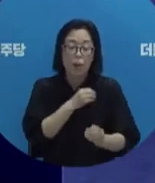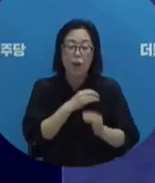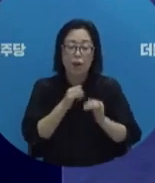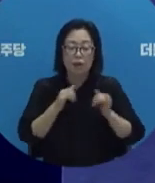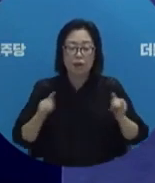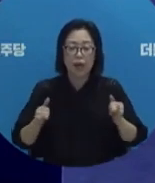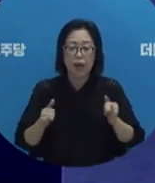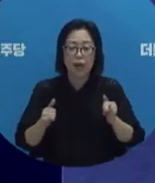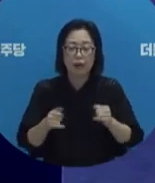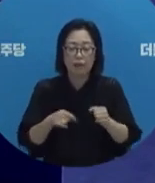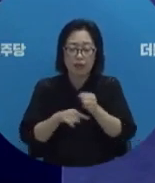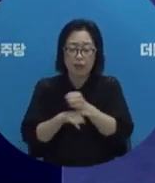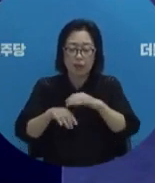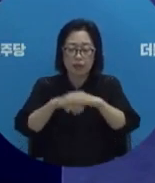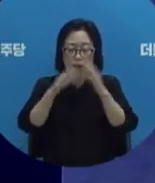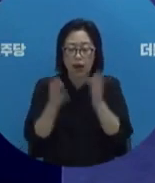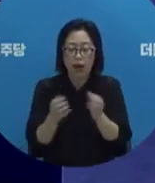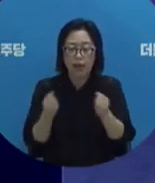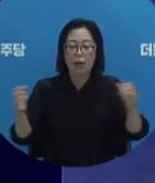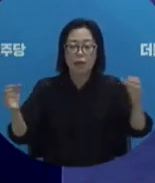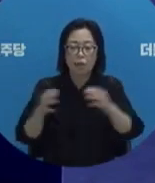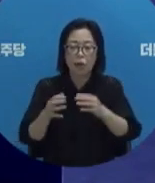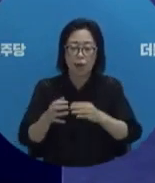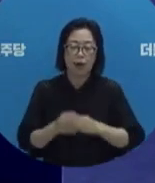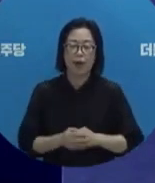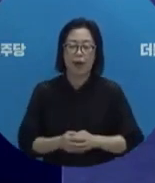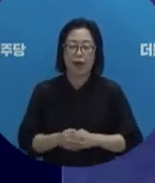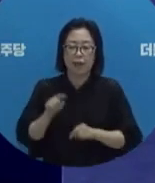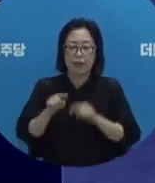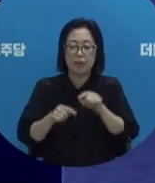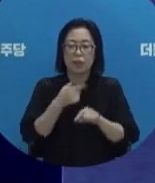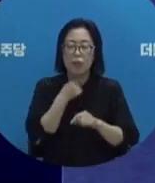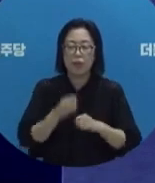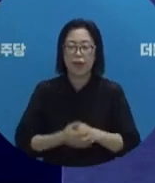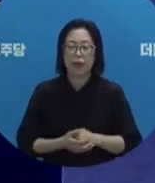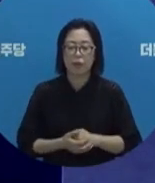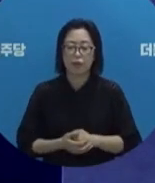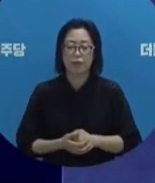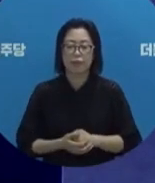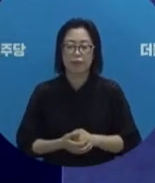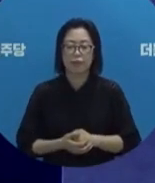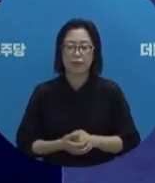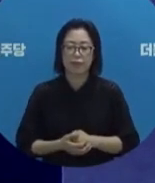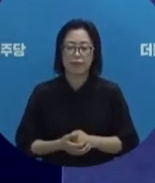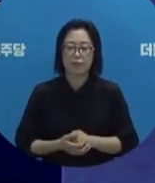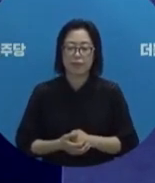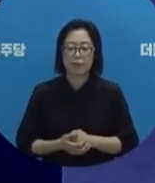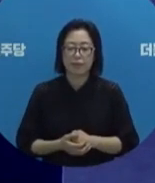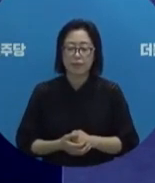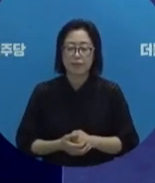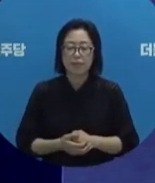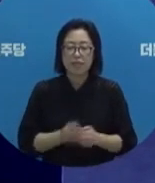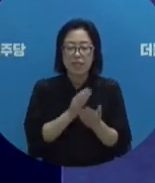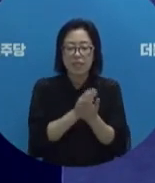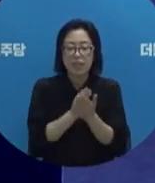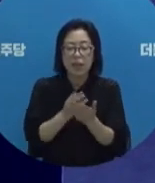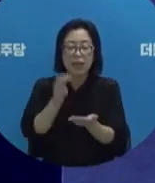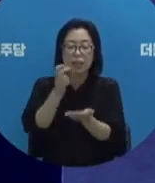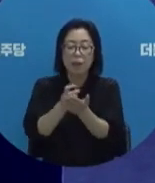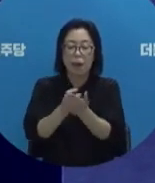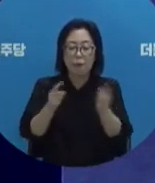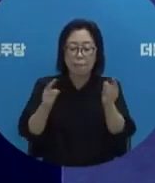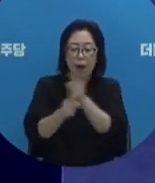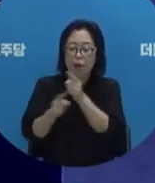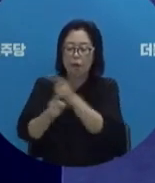적극 반영하겠습니다 투표에 비례 성 강화 지구당 부활 원 회 위 원 장 후원 같은 제도 개선도